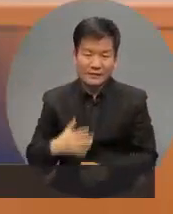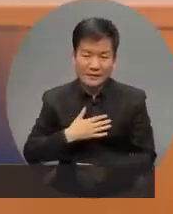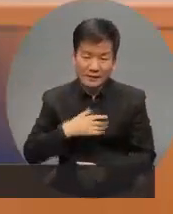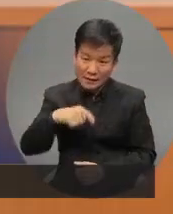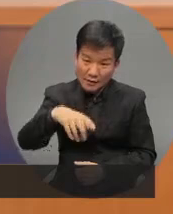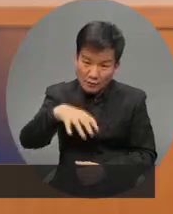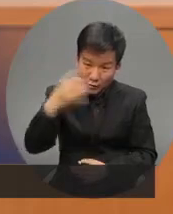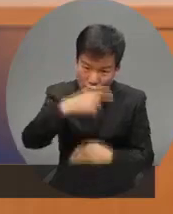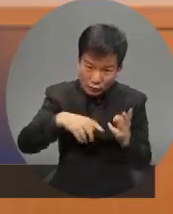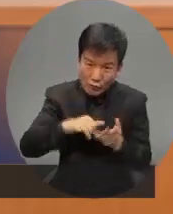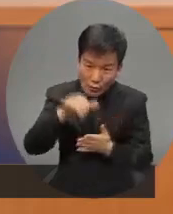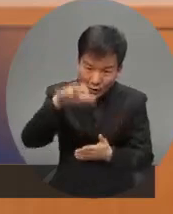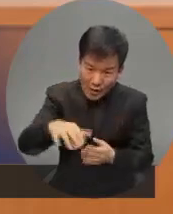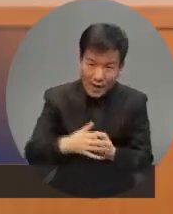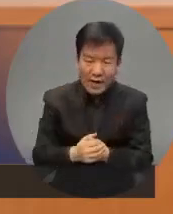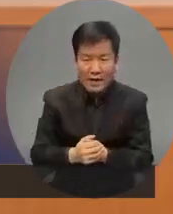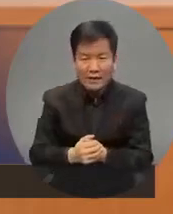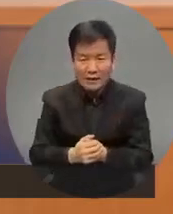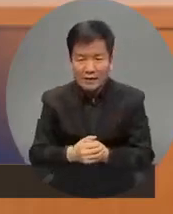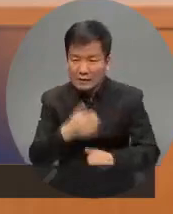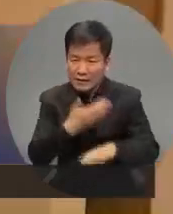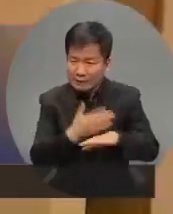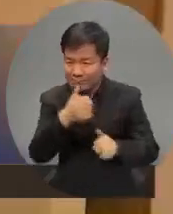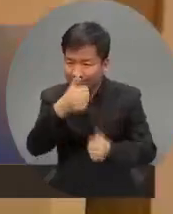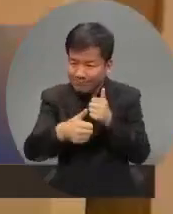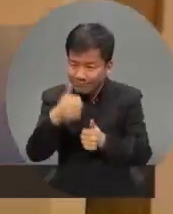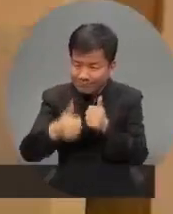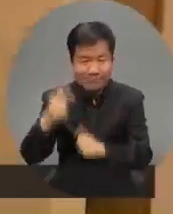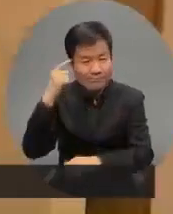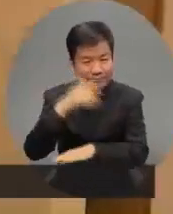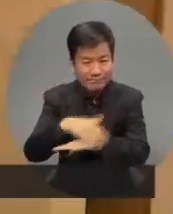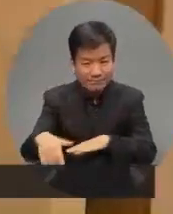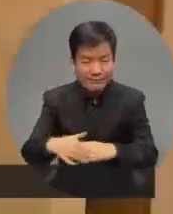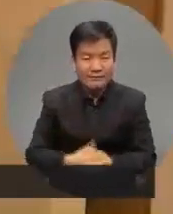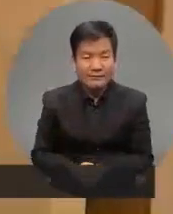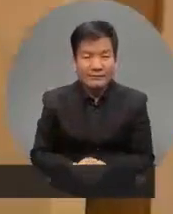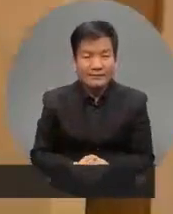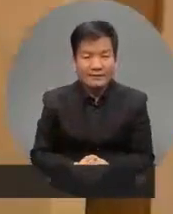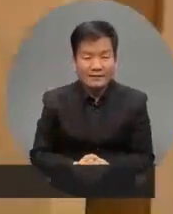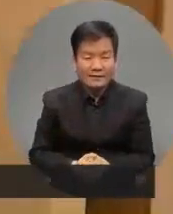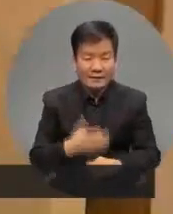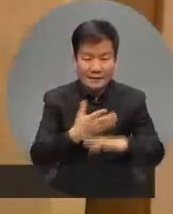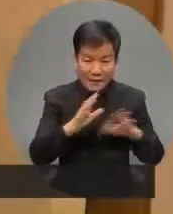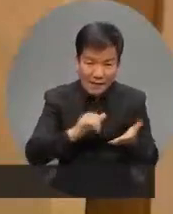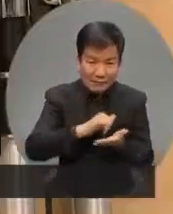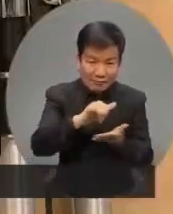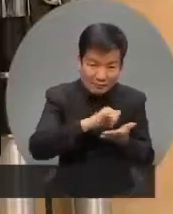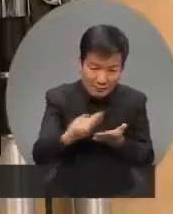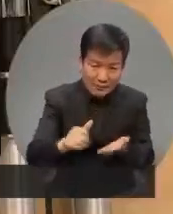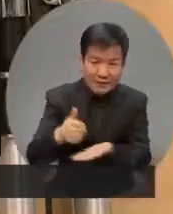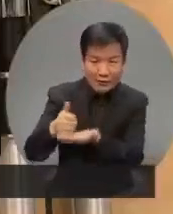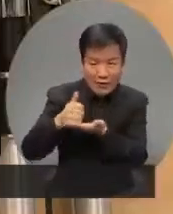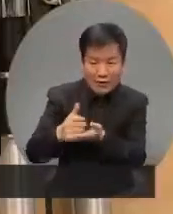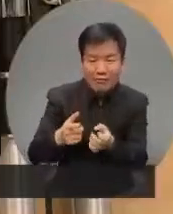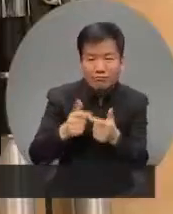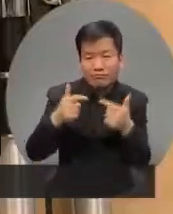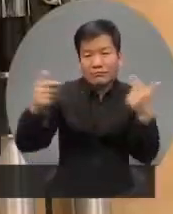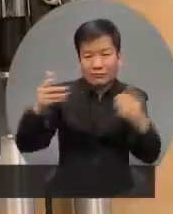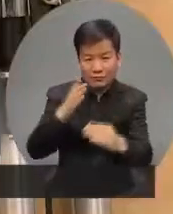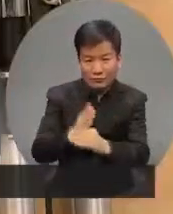이곳에서 제대로 한번 승부를 겨뤄볼. 국제선 재개는 곧 승객 증가로